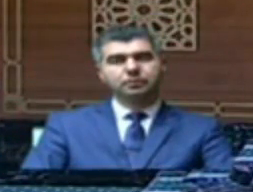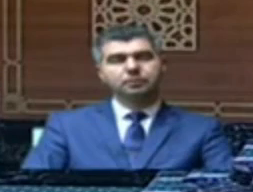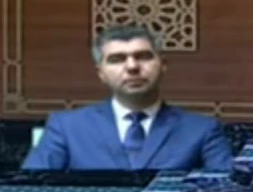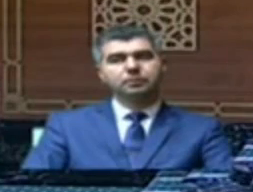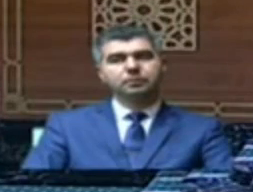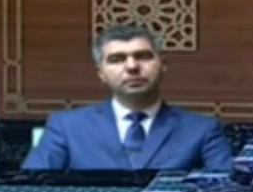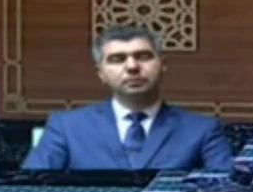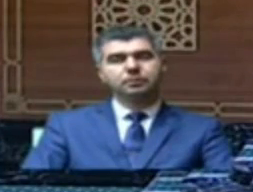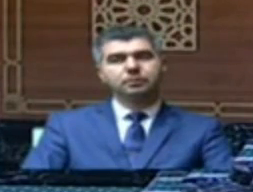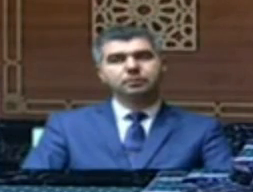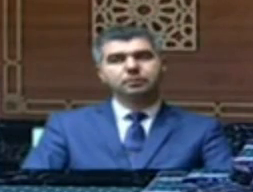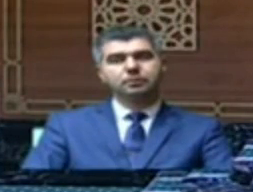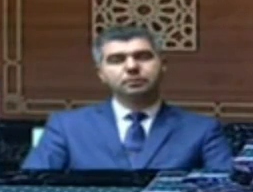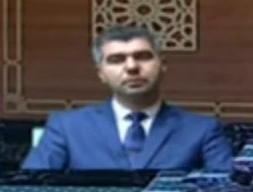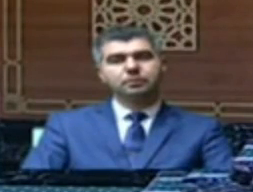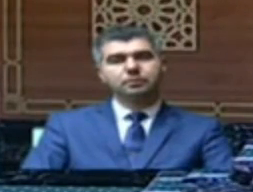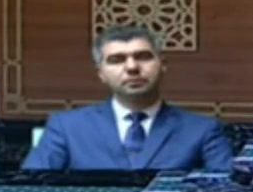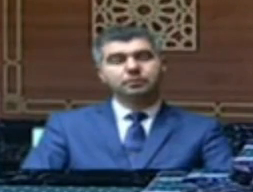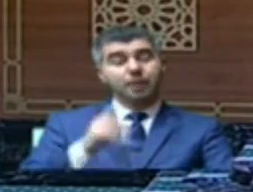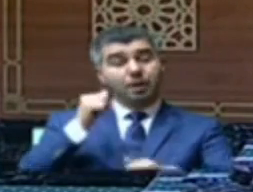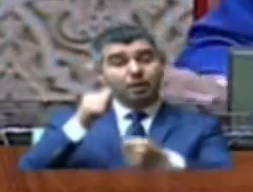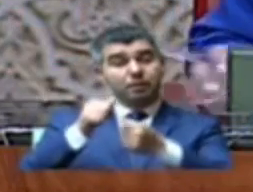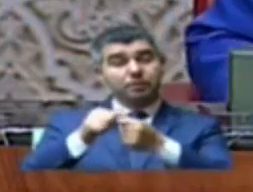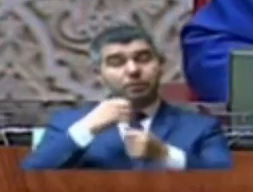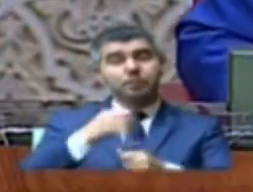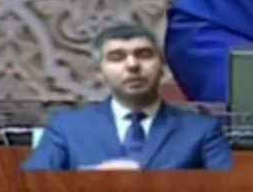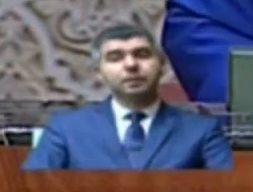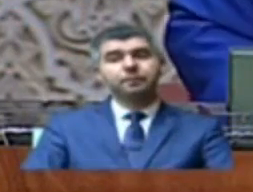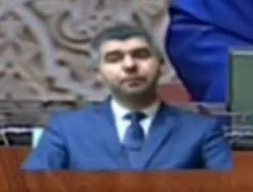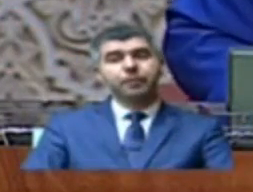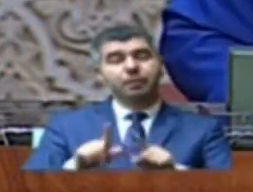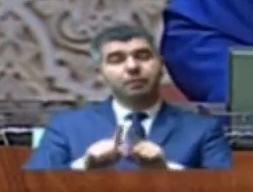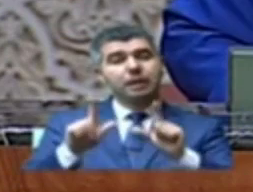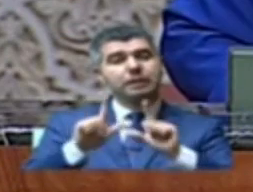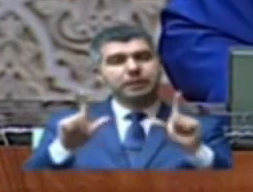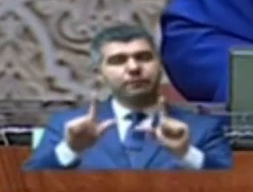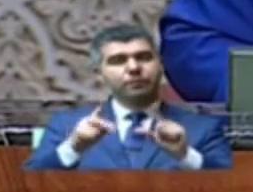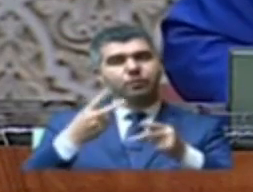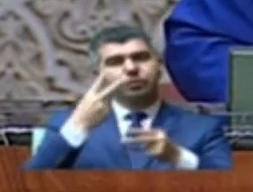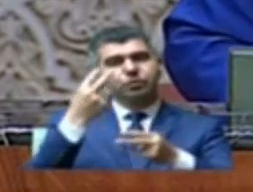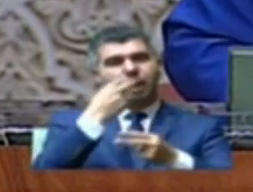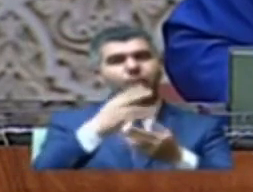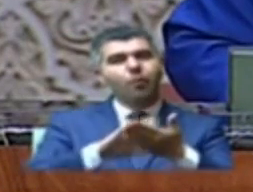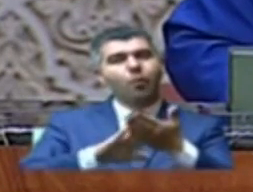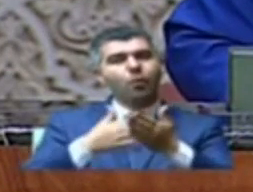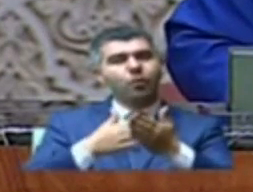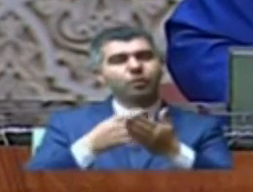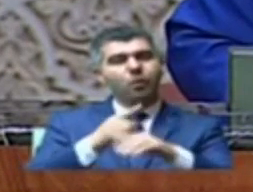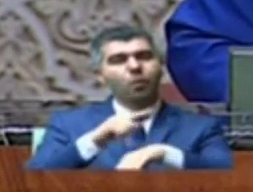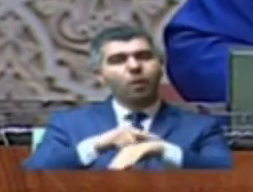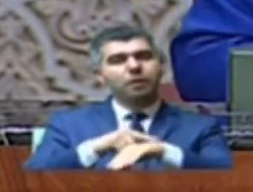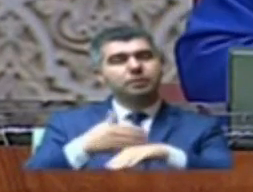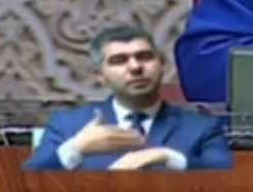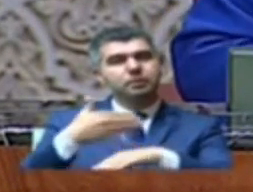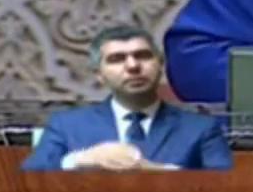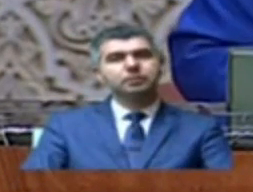السادة المستشارون نذكركم بأن هذه الجلسة مباشرة على التلفازة، وراه فتنا الوقت مع الساعة